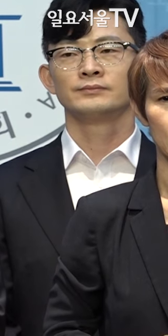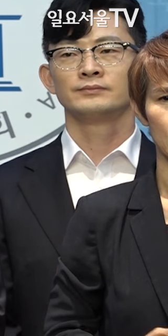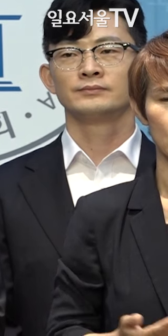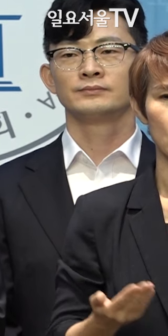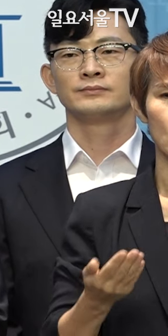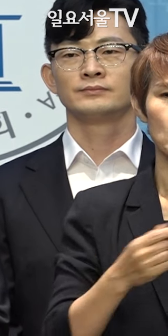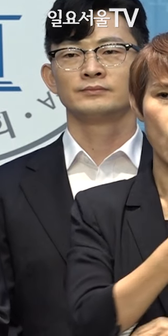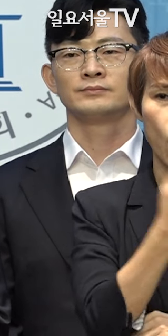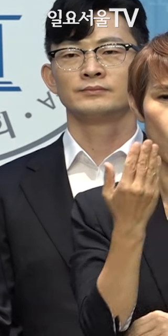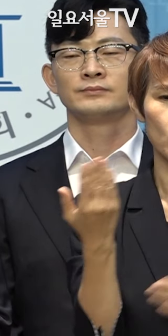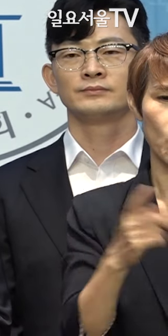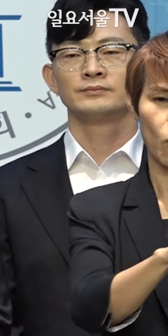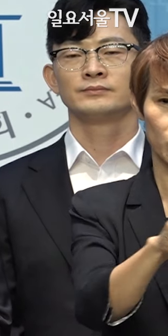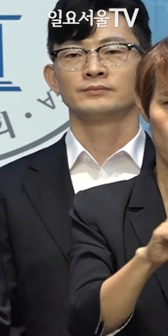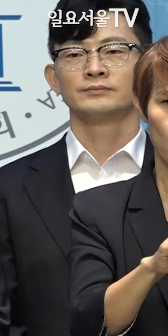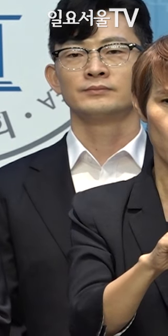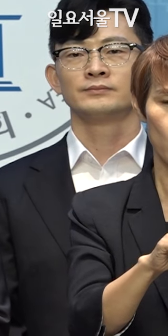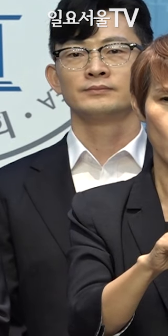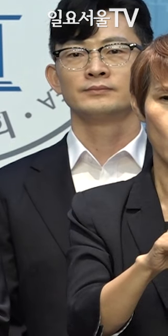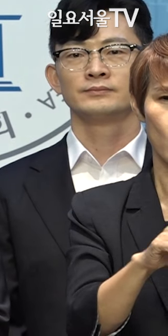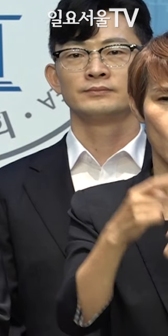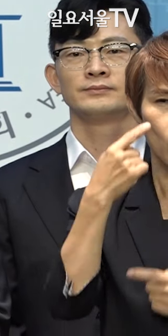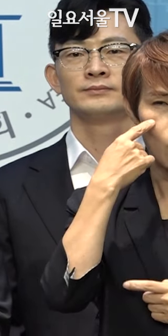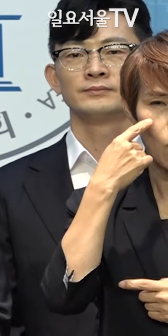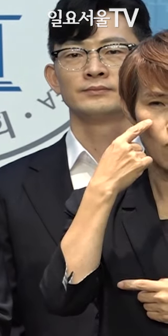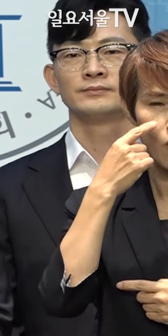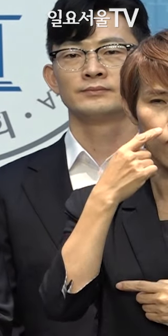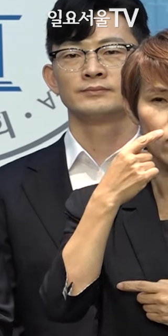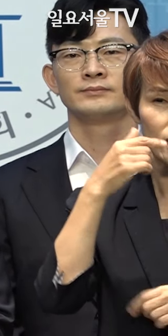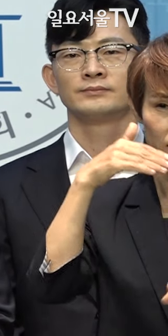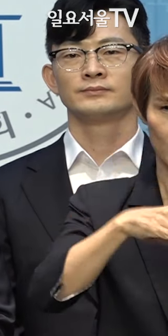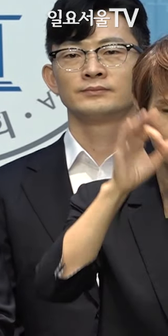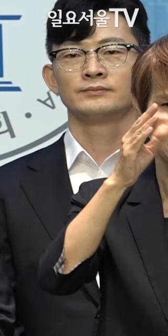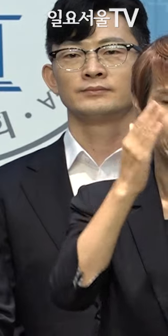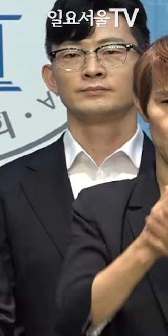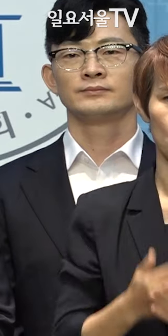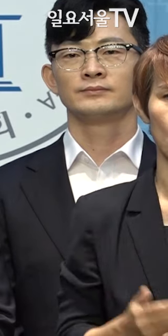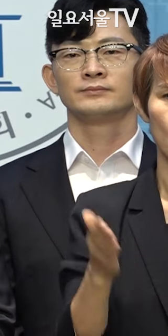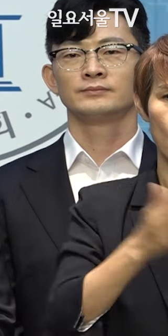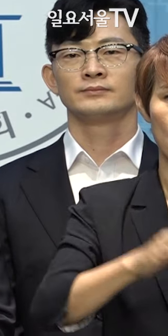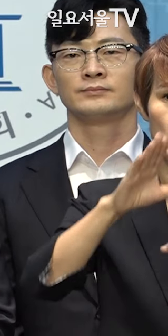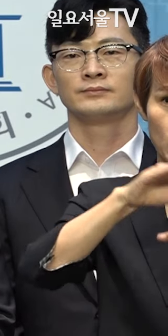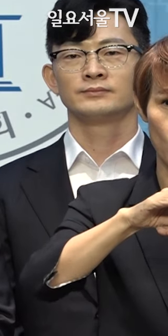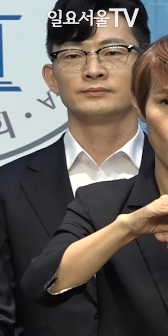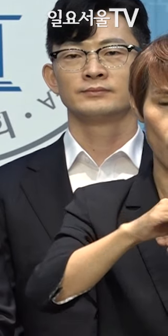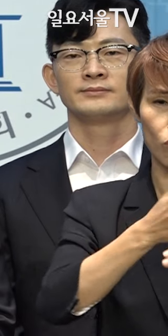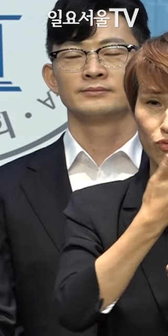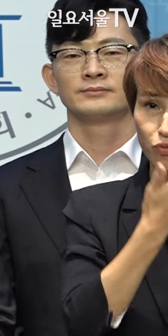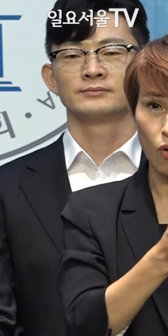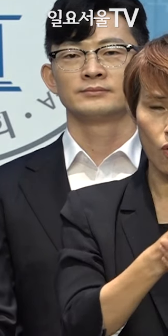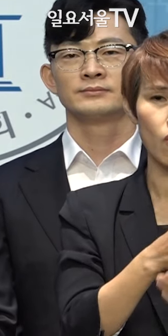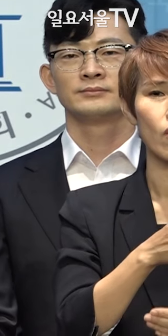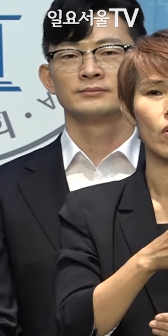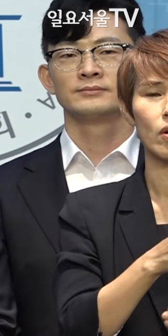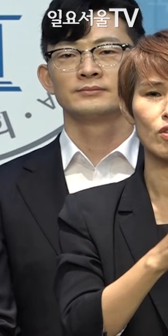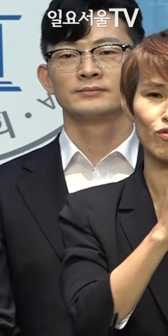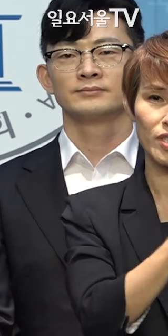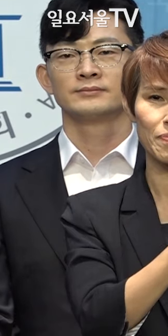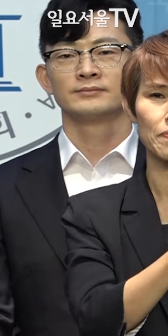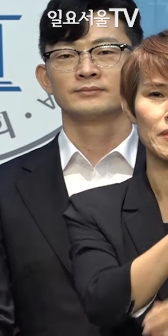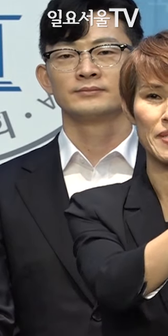노조나 특정 시민단체의 시각에서 벗어나야 합니다. 공영방송의 표준으로 일컬어지는 영국의 BBC를 뛰어넘어